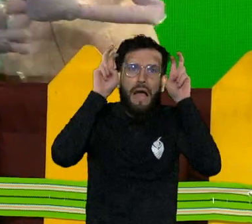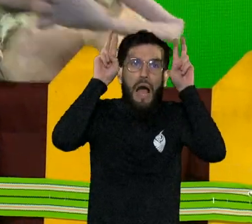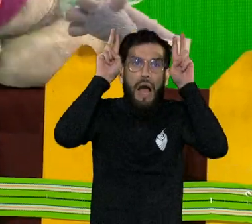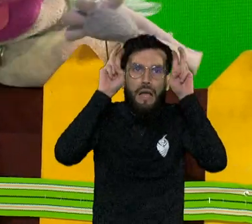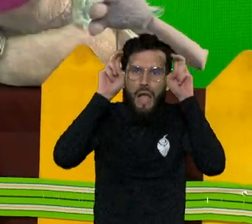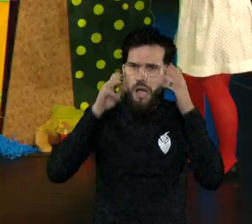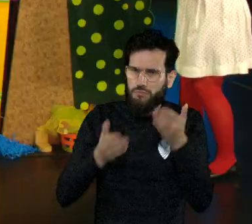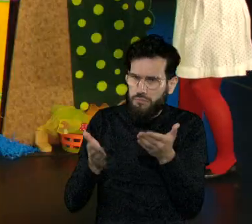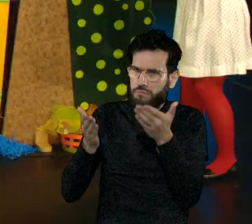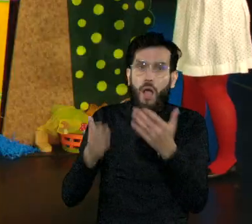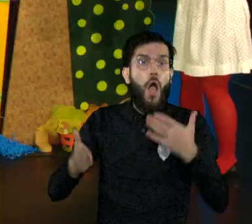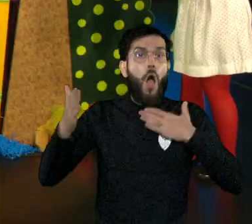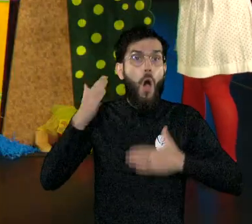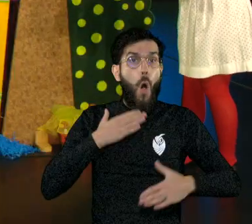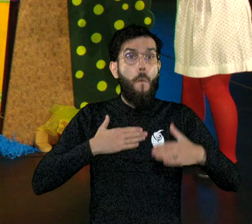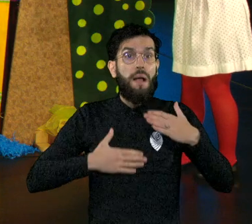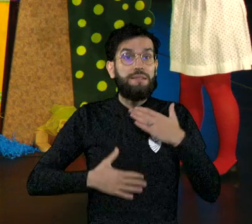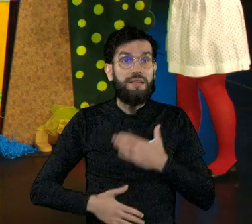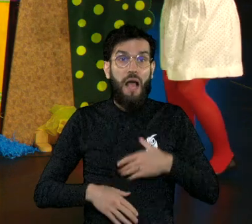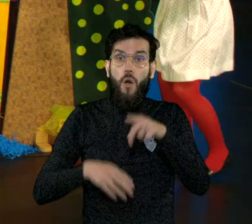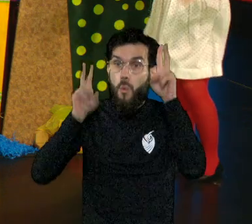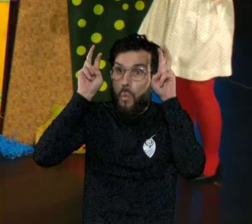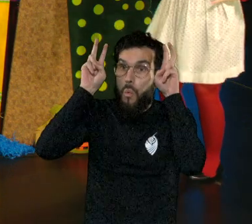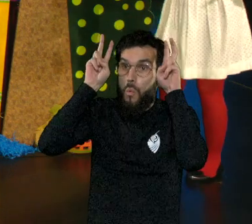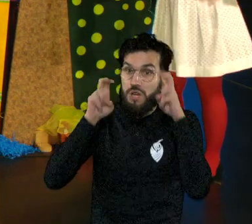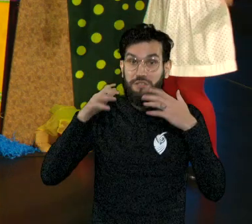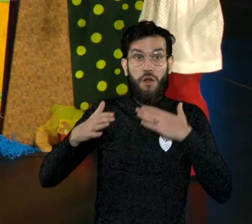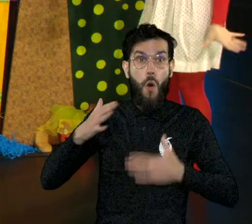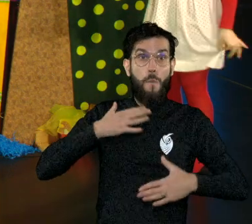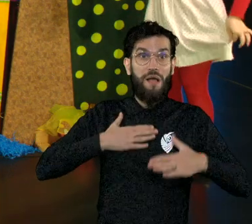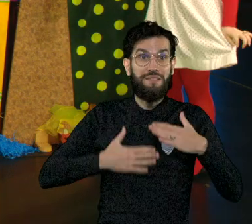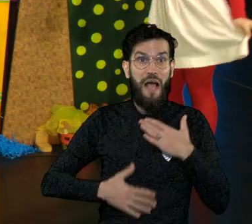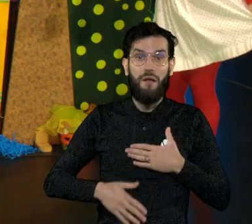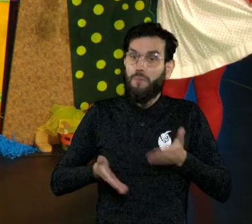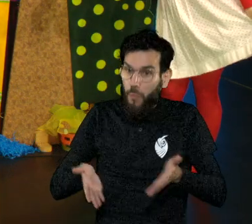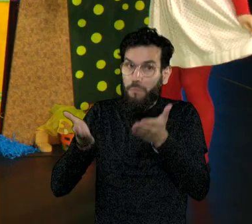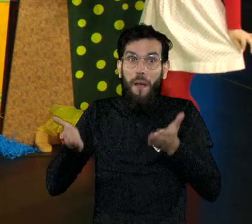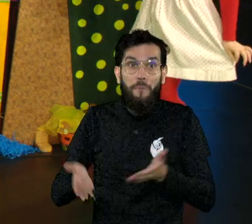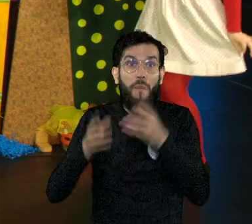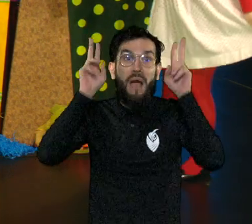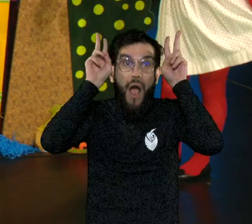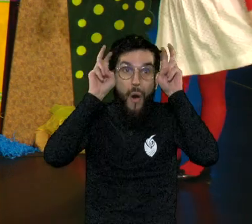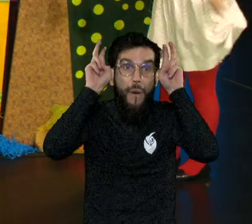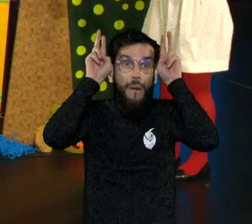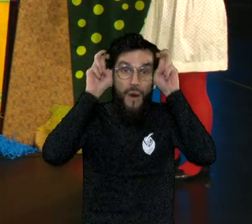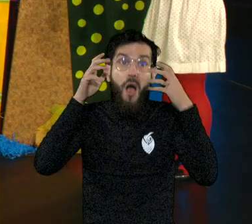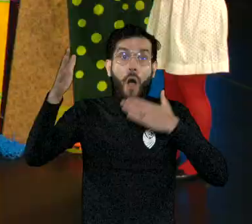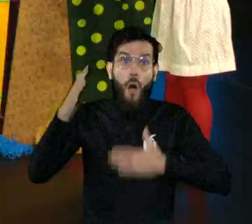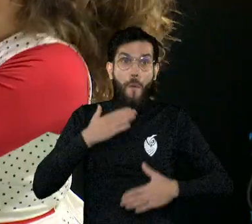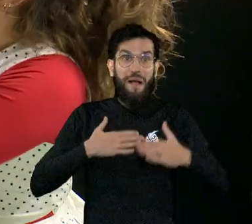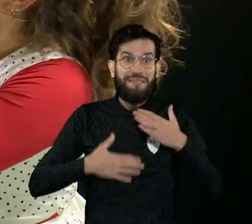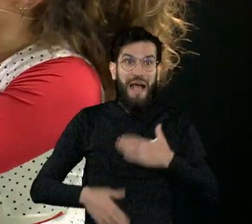Zajačik obleca, ušiačik obleca, hopi cupi obleca, hopi cupi